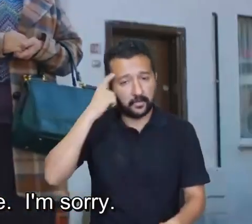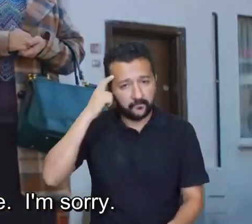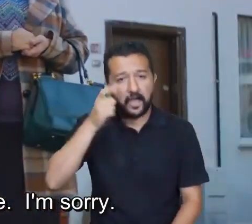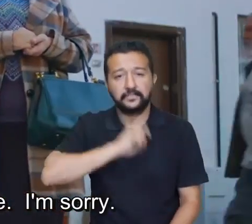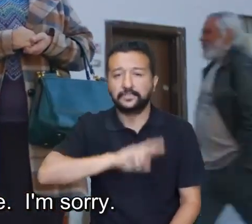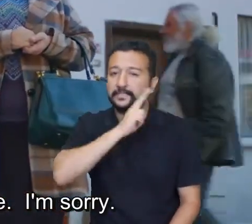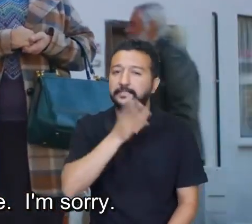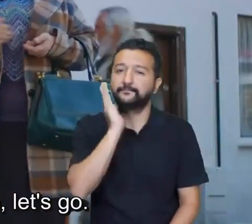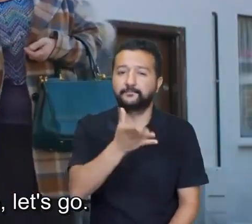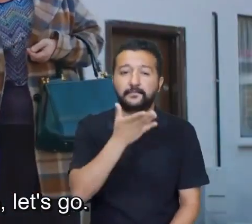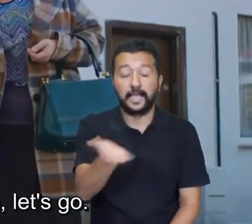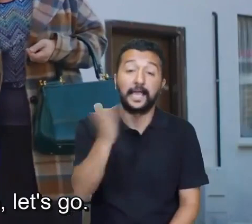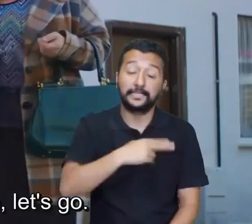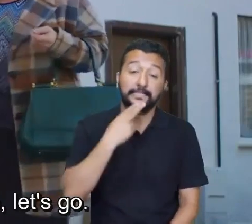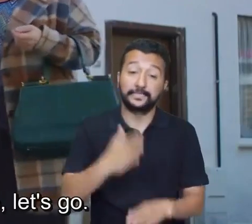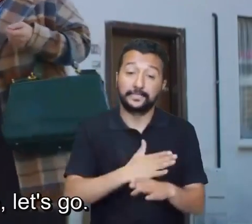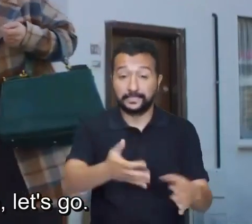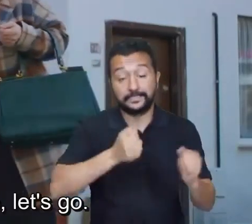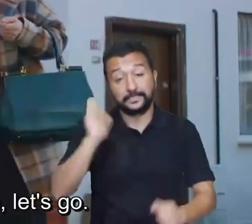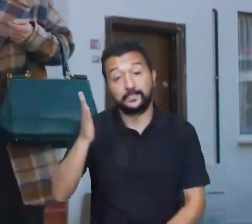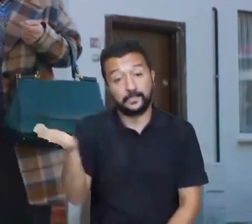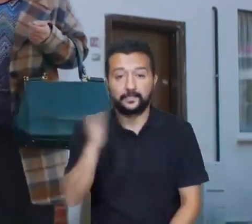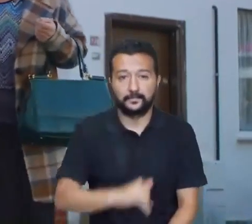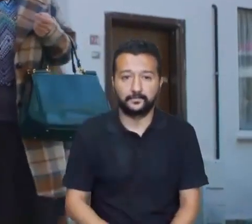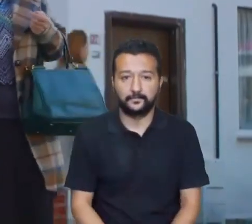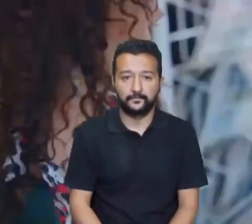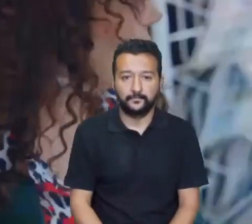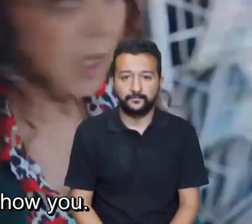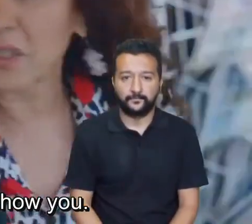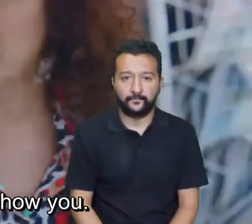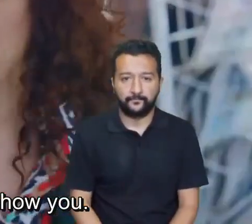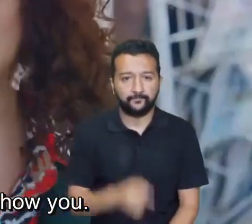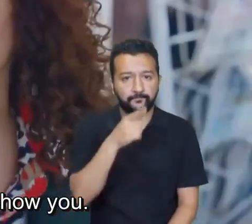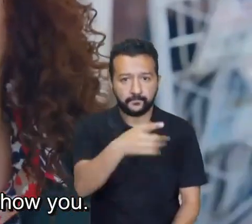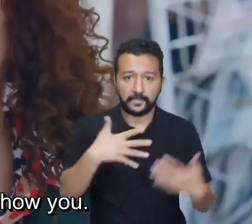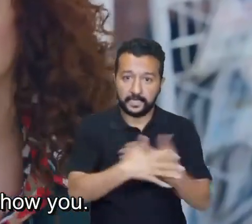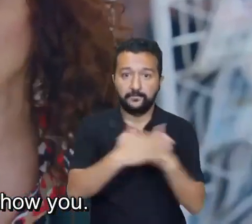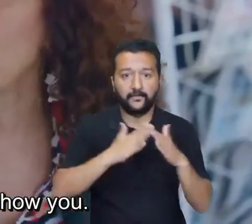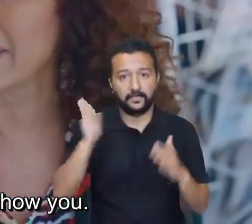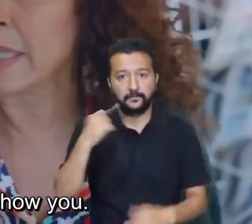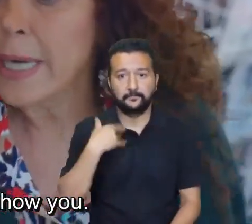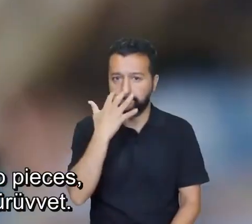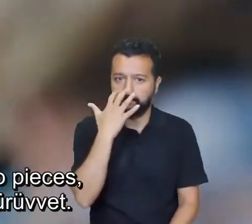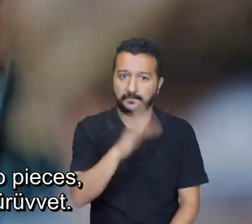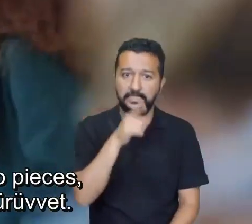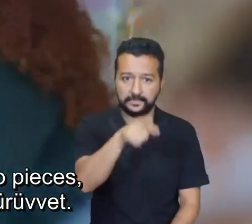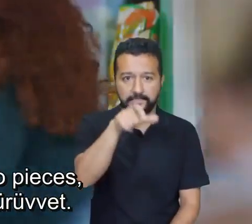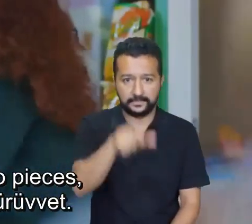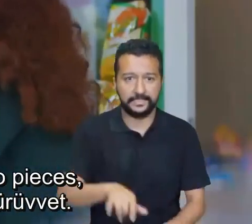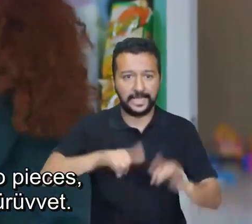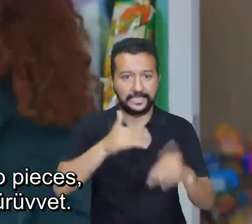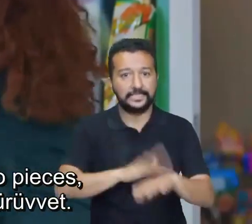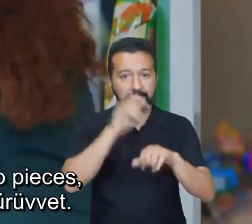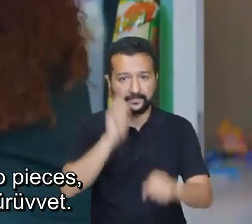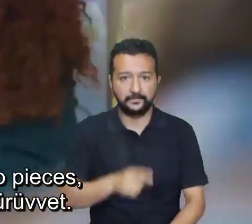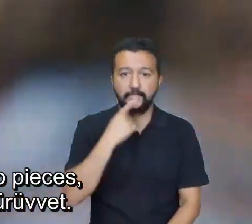Ay yazık. Hadi kız topla şunları gidiyoruz hadi. Poşetleri toparladı. Akşama eve gidelim göstereceğim ben sana. Sen etlerini